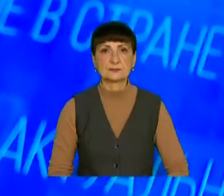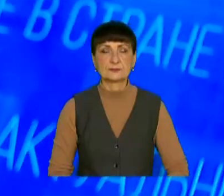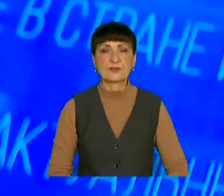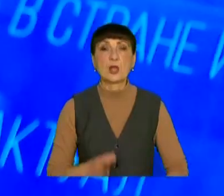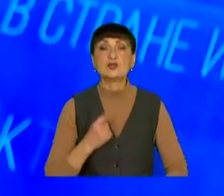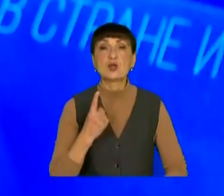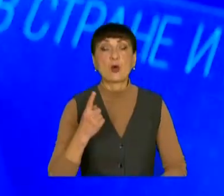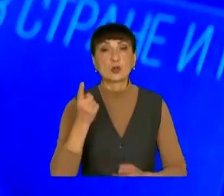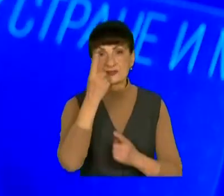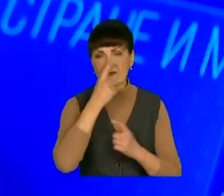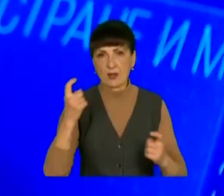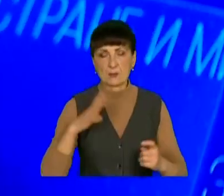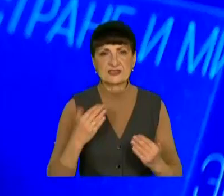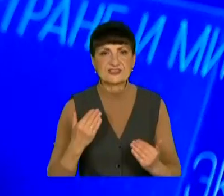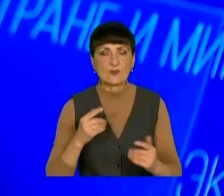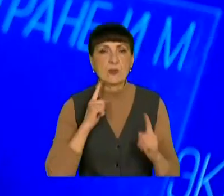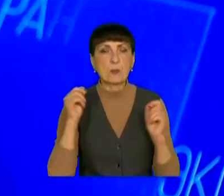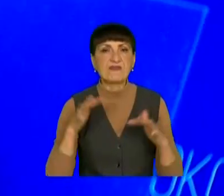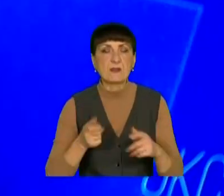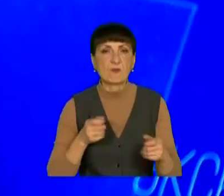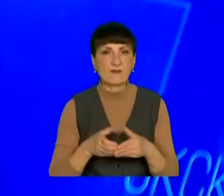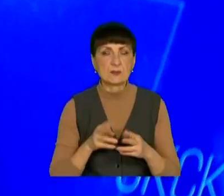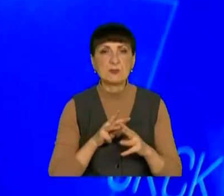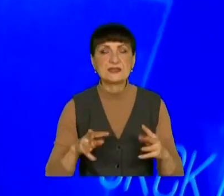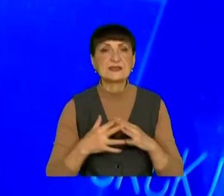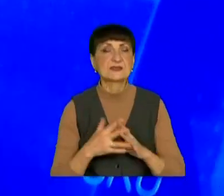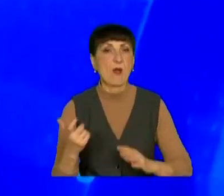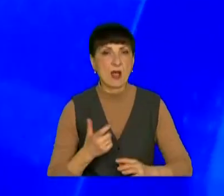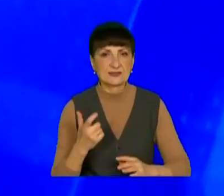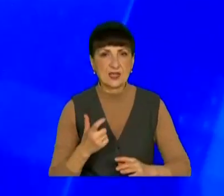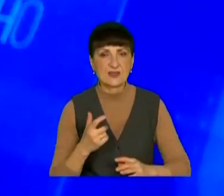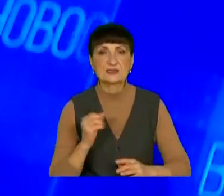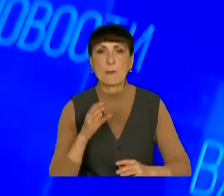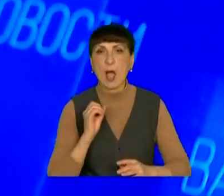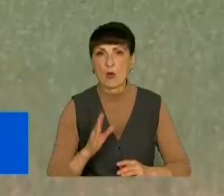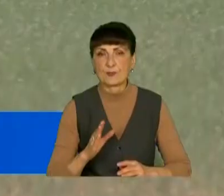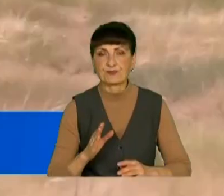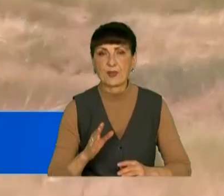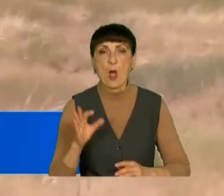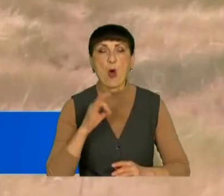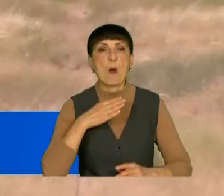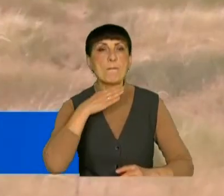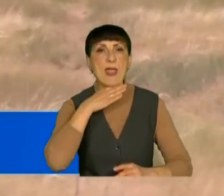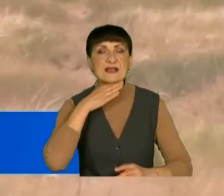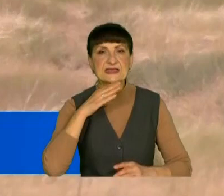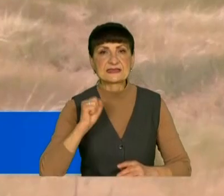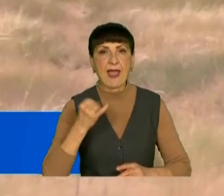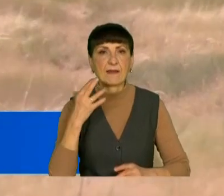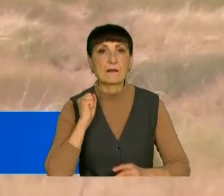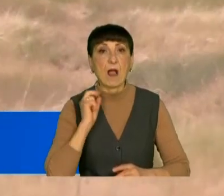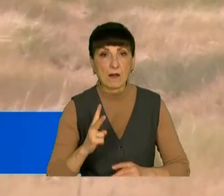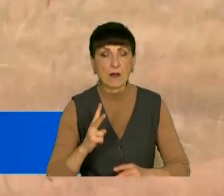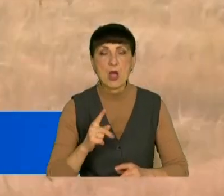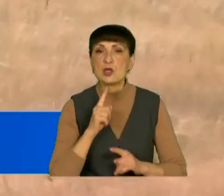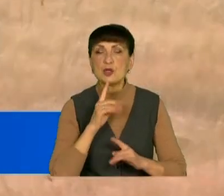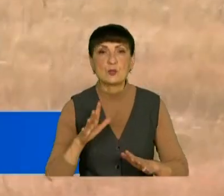Еще одно заявление сделал сегодня на брифинге в правительстве министр сельского хозяйства Айдарбек Сапаров. Речь о мясе сайгаков, которое не